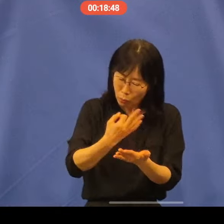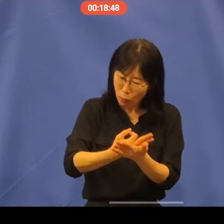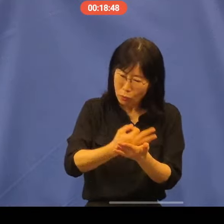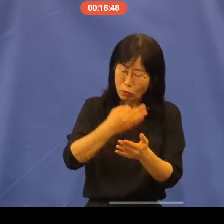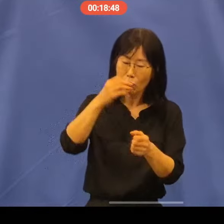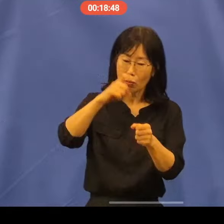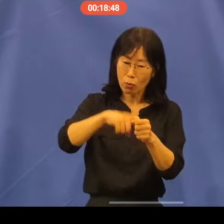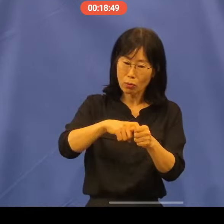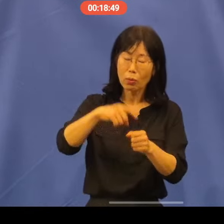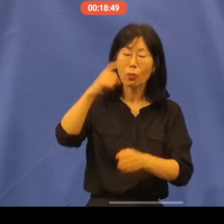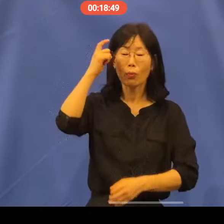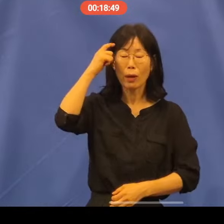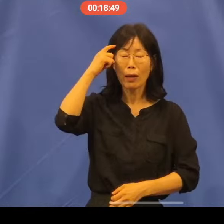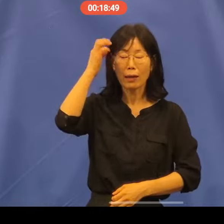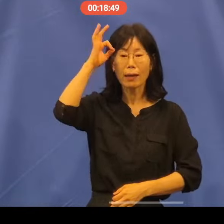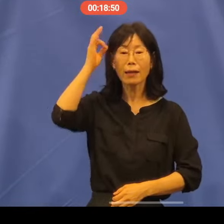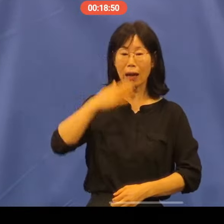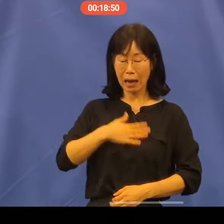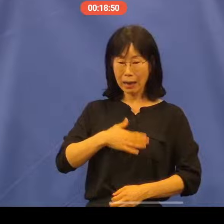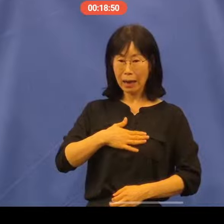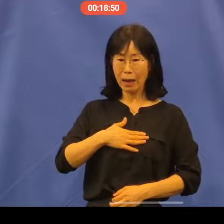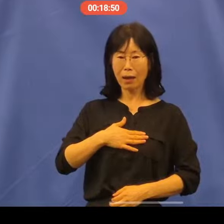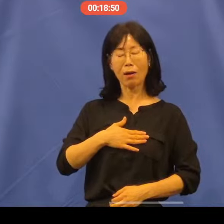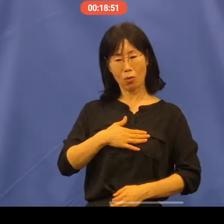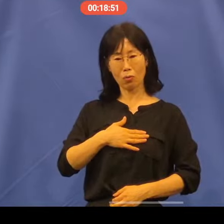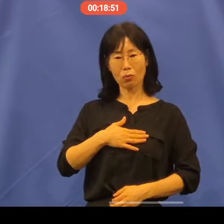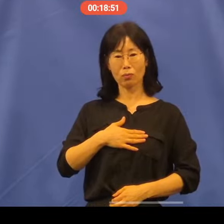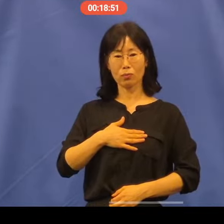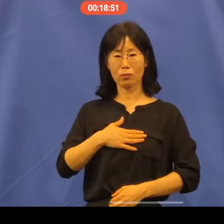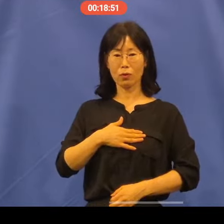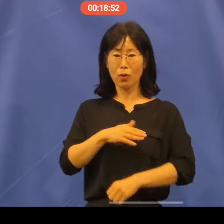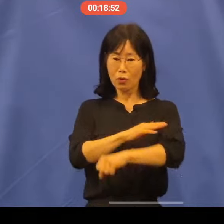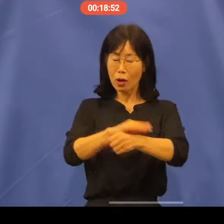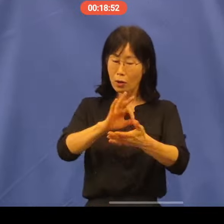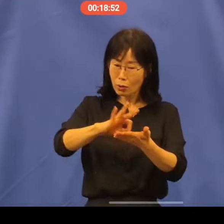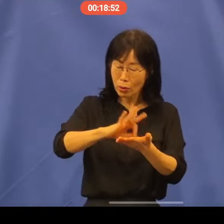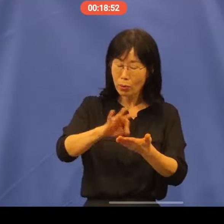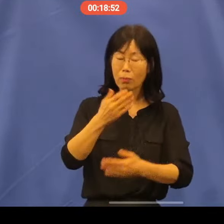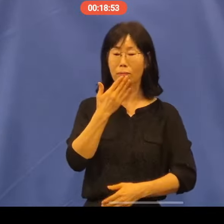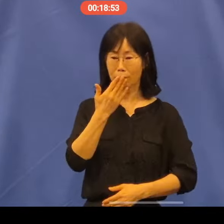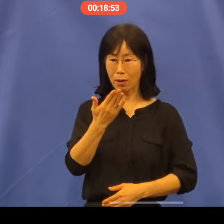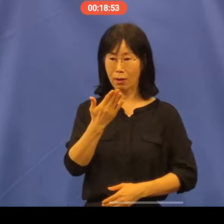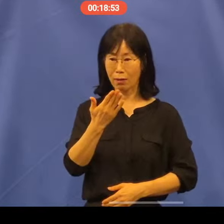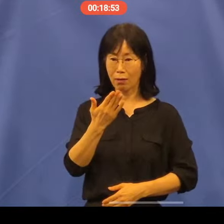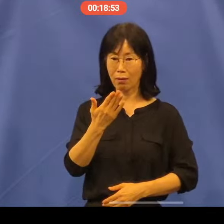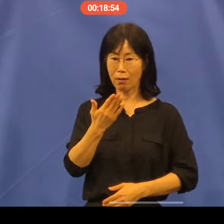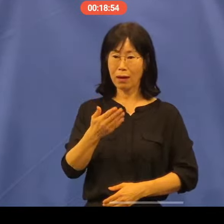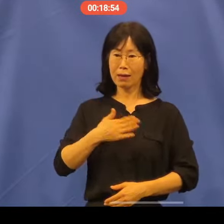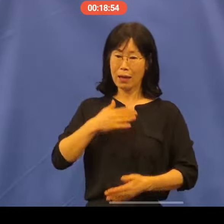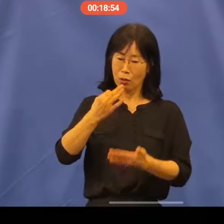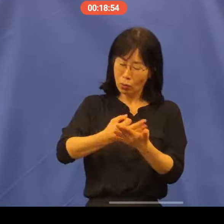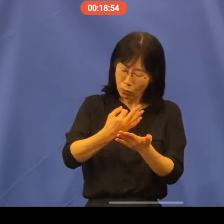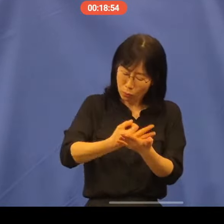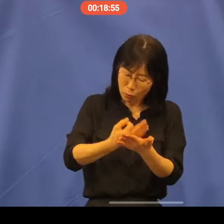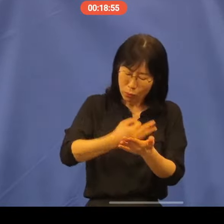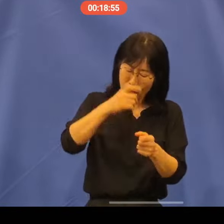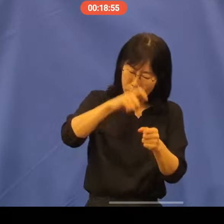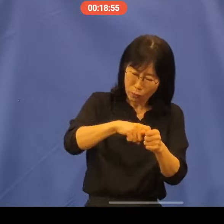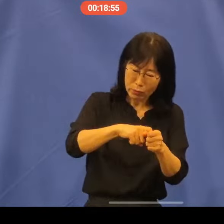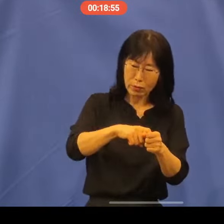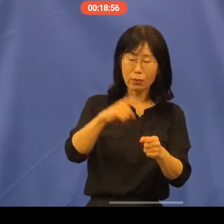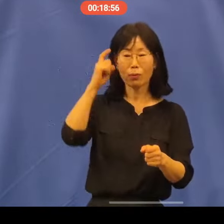위해 쓰여지잖아요. 타락할 이유가 없어요, 여러분. 내가 돈을 버는 목적이 분명했기 때문에. 그것은 하나님을 위해서, 하나님의 영광을